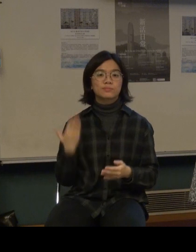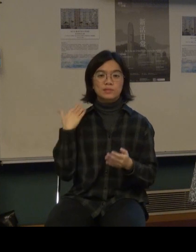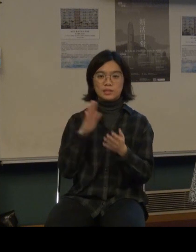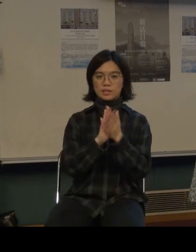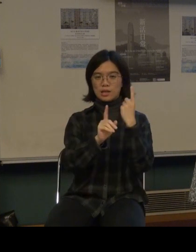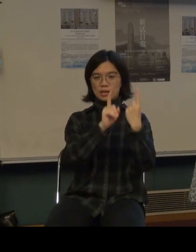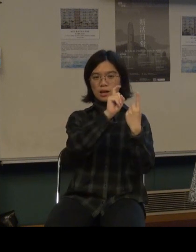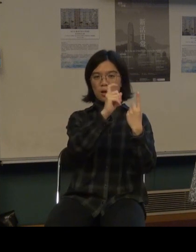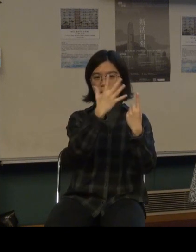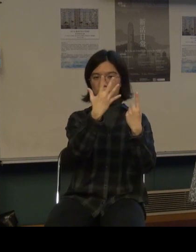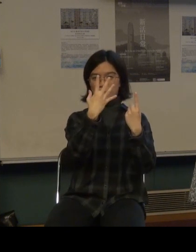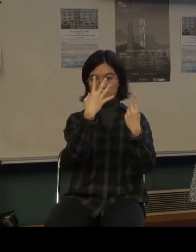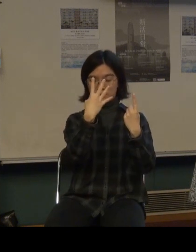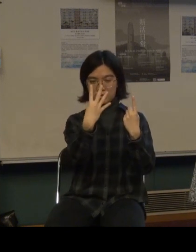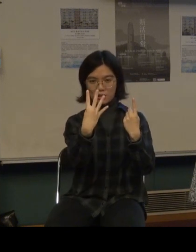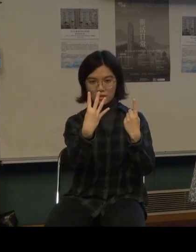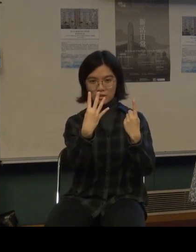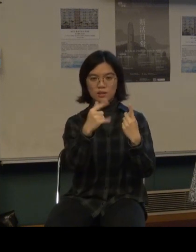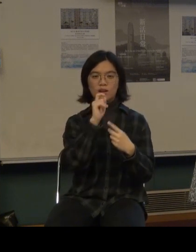係有咧